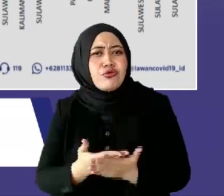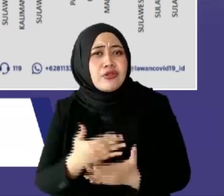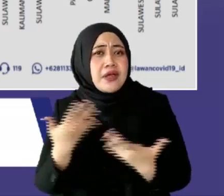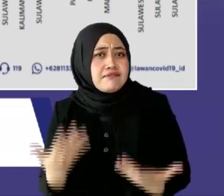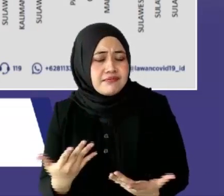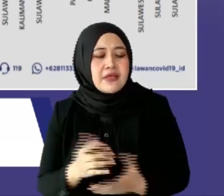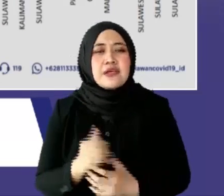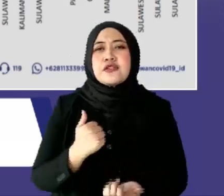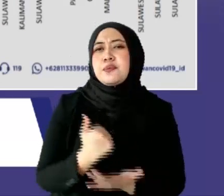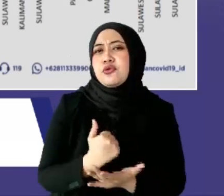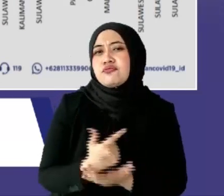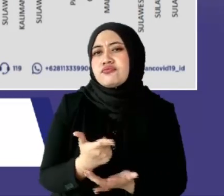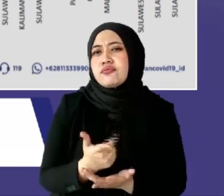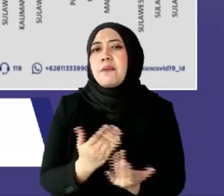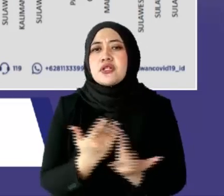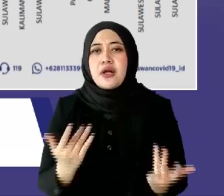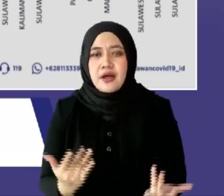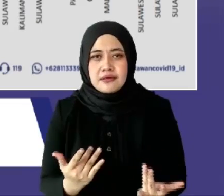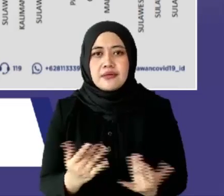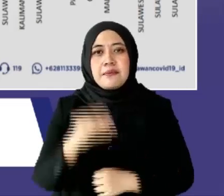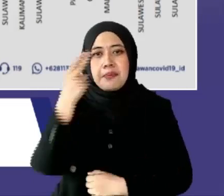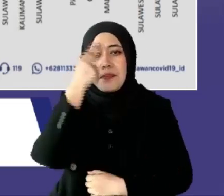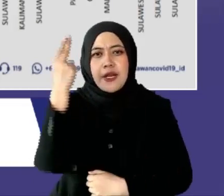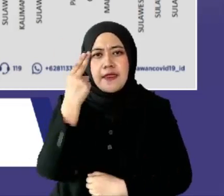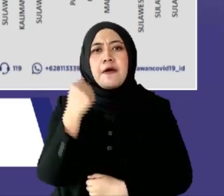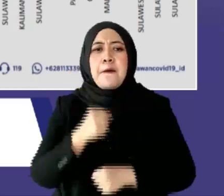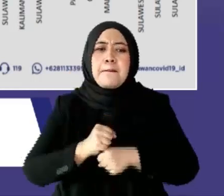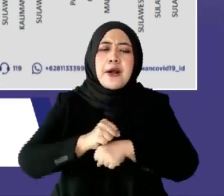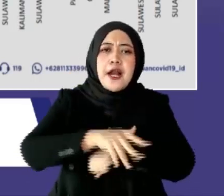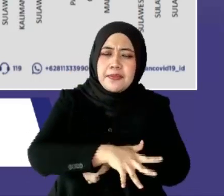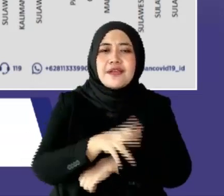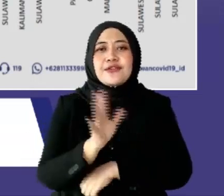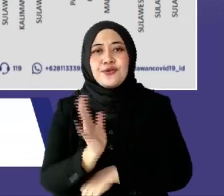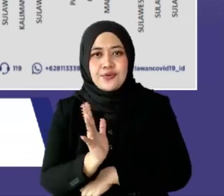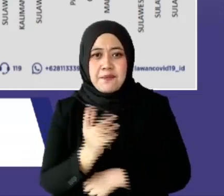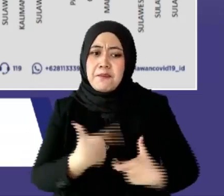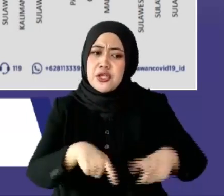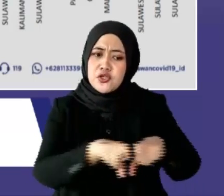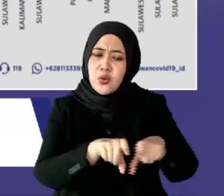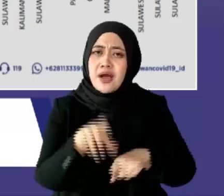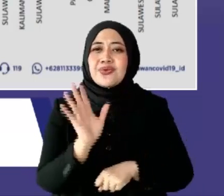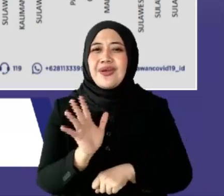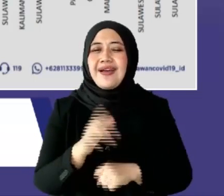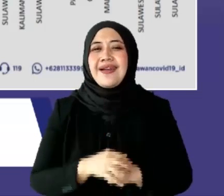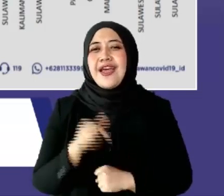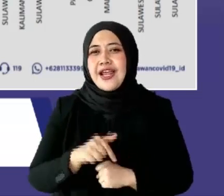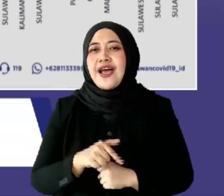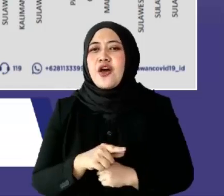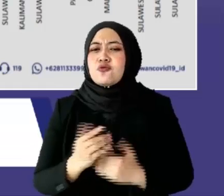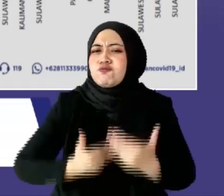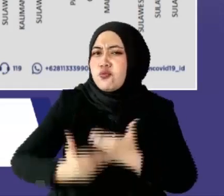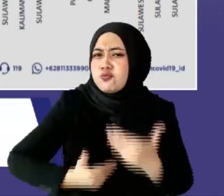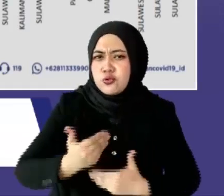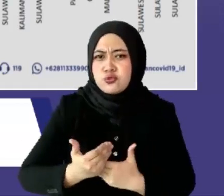telah belajar beradaptasi selama 1 tahun. Ini merupakan modal kita ke depannya untuk dapat